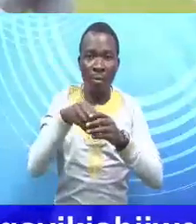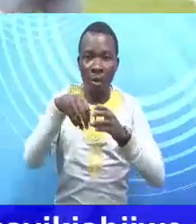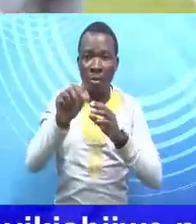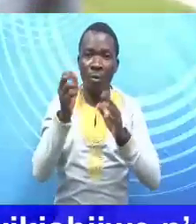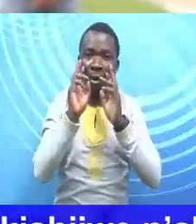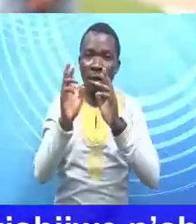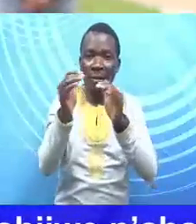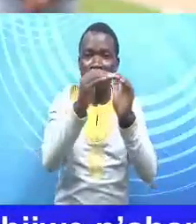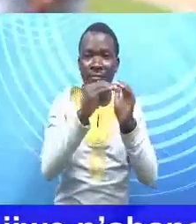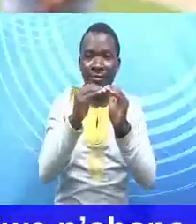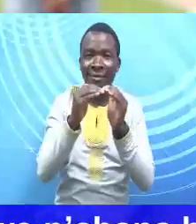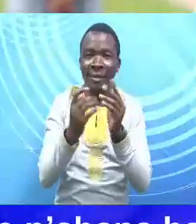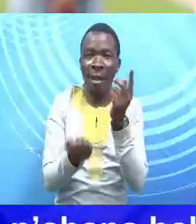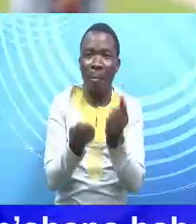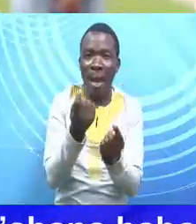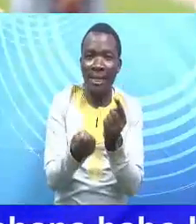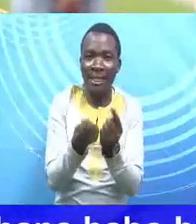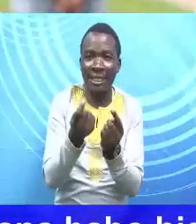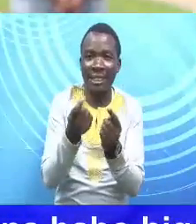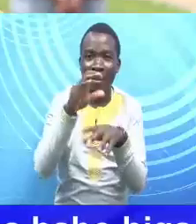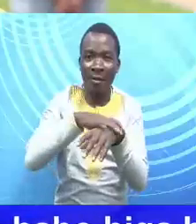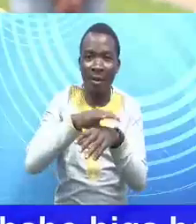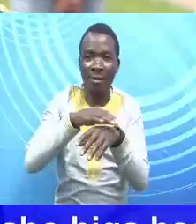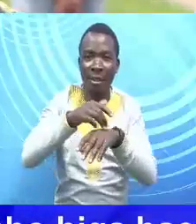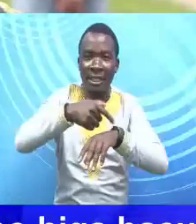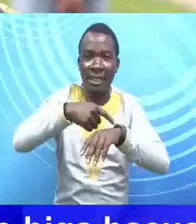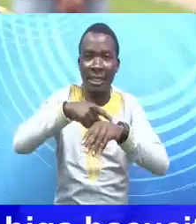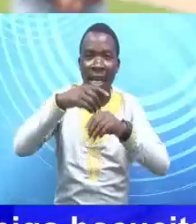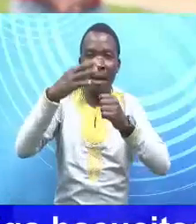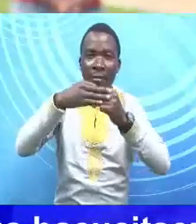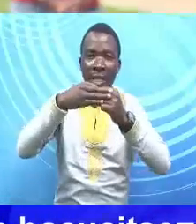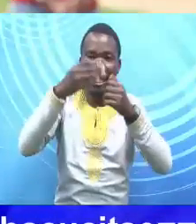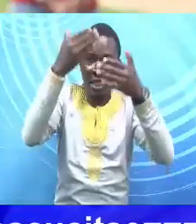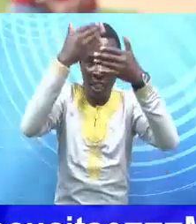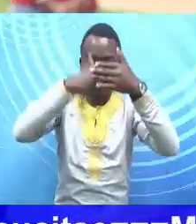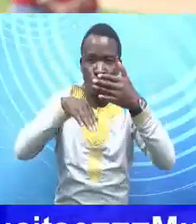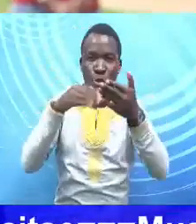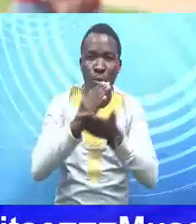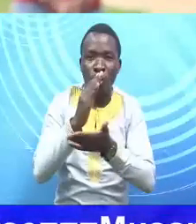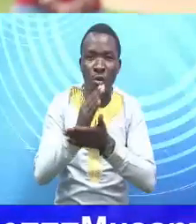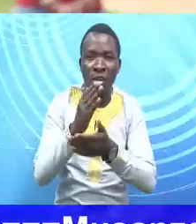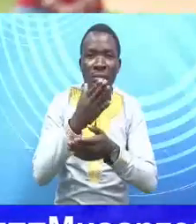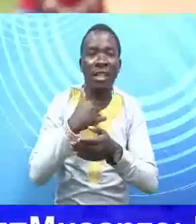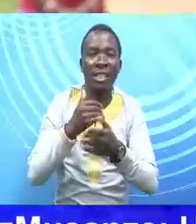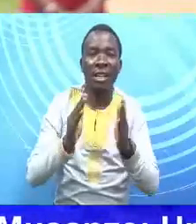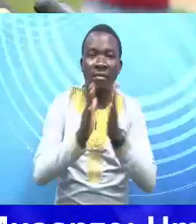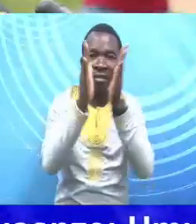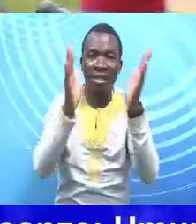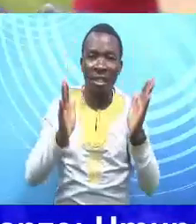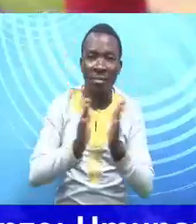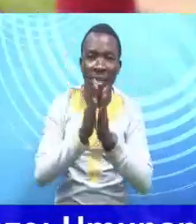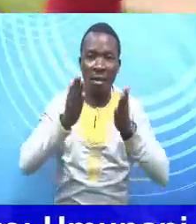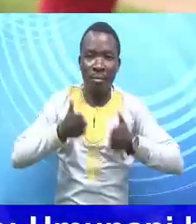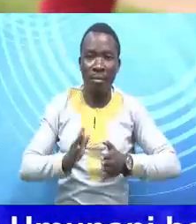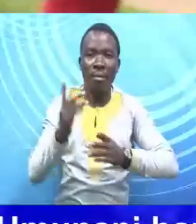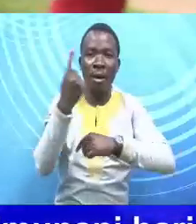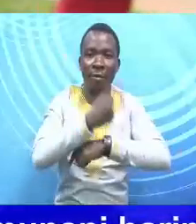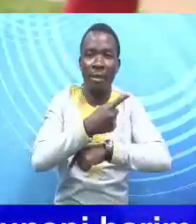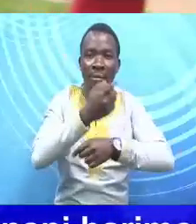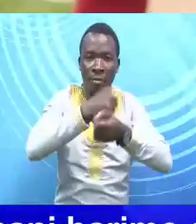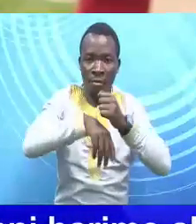batetse bafashwe mu masaha mbiri z'ijoro mu by'ukuri bashaka gufeta iyo aniveriseri cyangwa bari mu gikorwa cyo